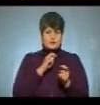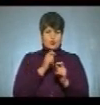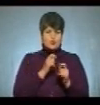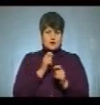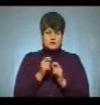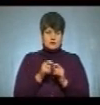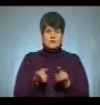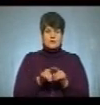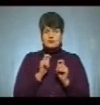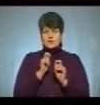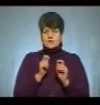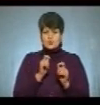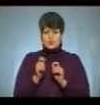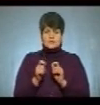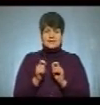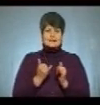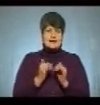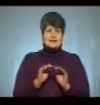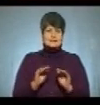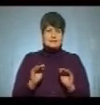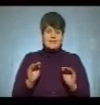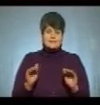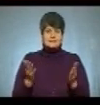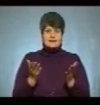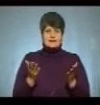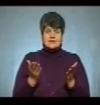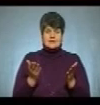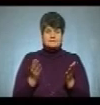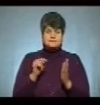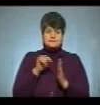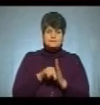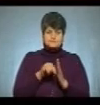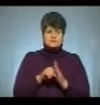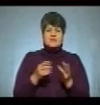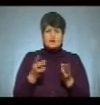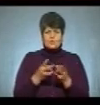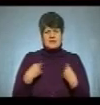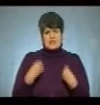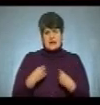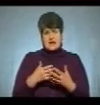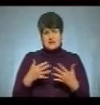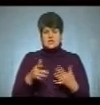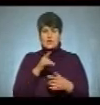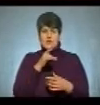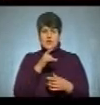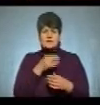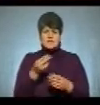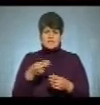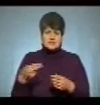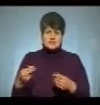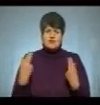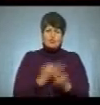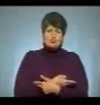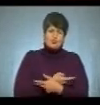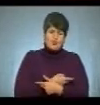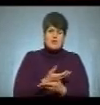а також подарунки для дітей, які вміщають в собі такі необхідні речі, олівці, футболки